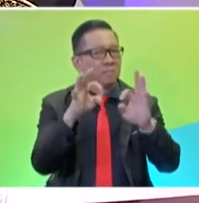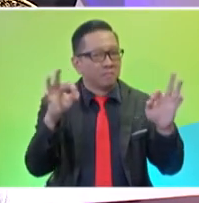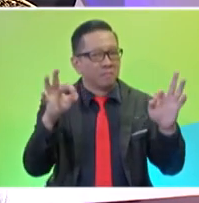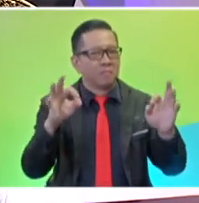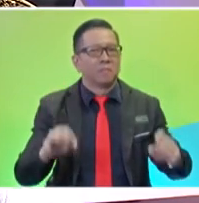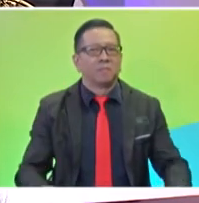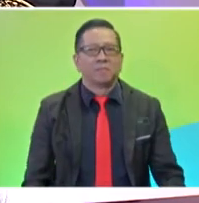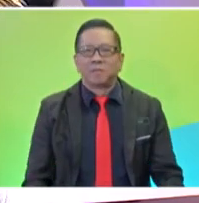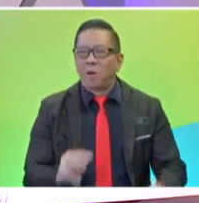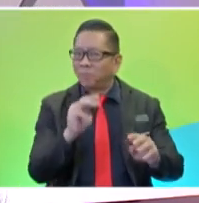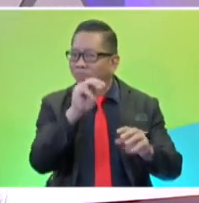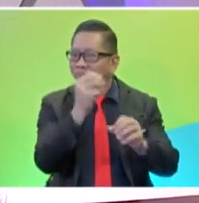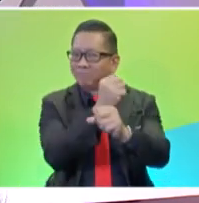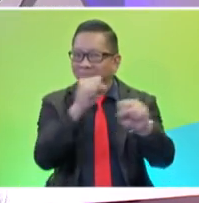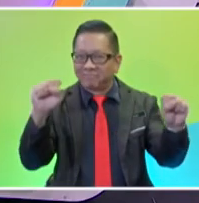muda